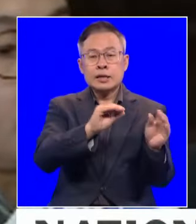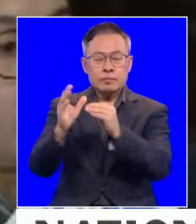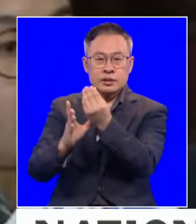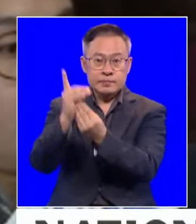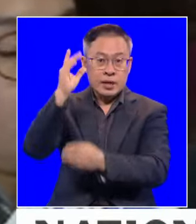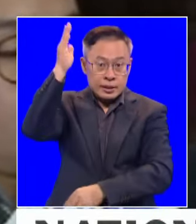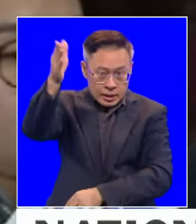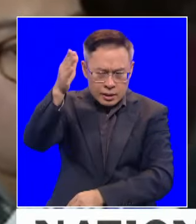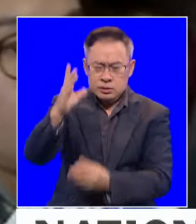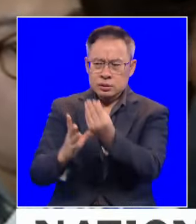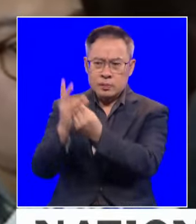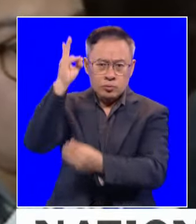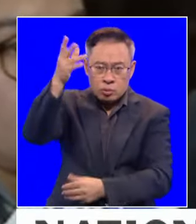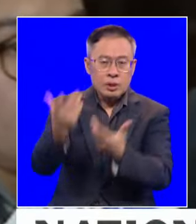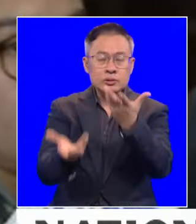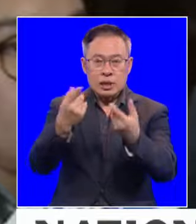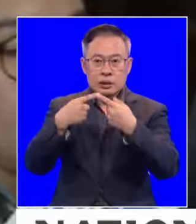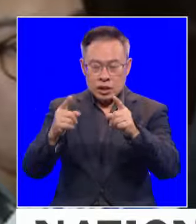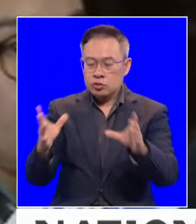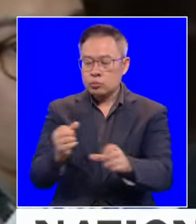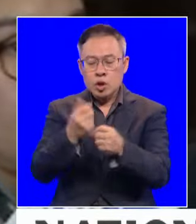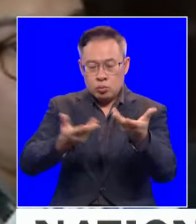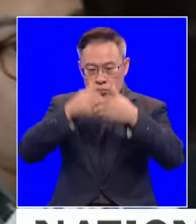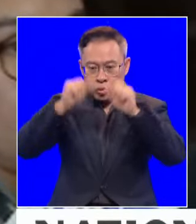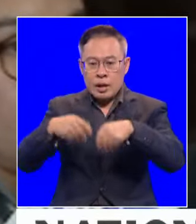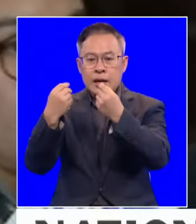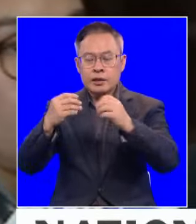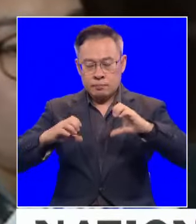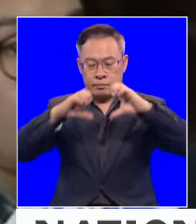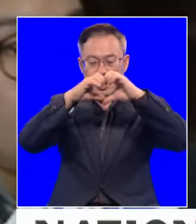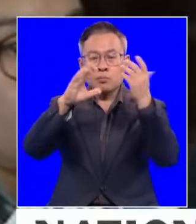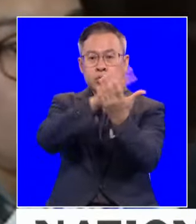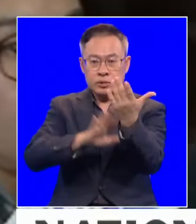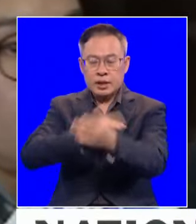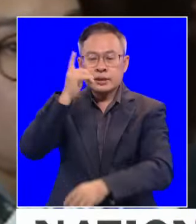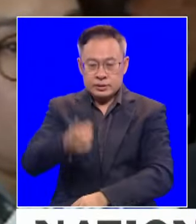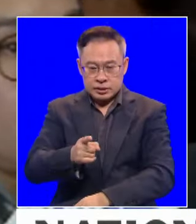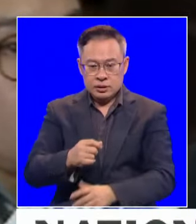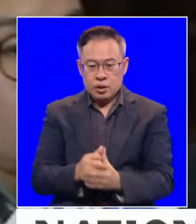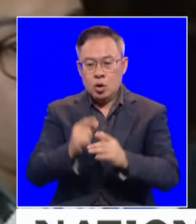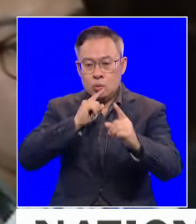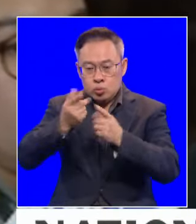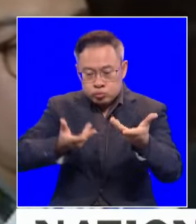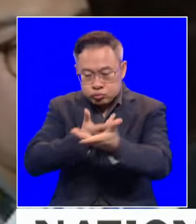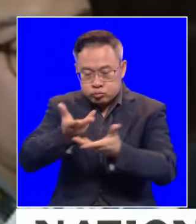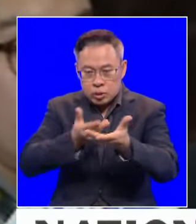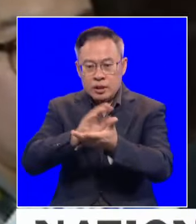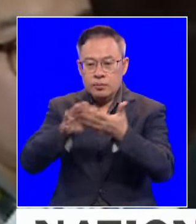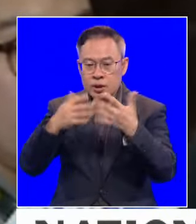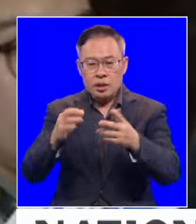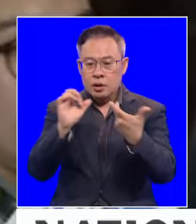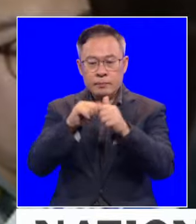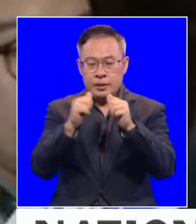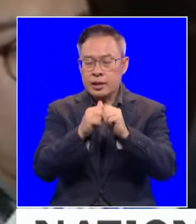ลเนี่ยก็เป็นของภูมิใจไทยแน่นอนตามนั้นตามข้อตกลงแล้วก็มีการปรึกษาหารือกันไปแล้วไม่มีปัญหาอะไร